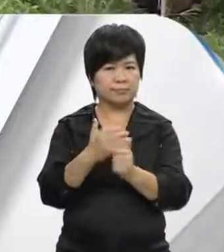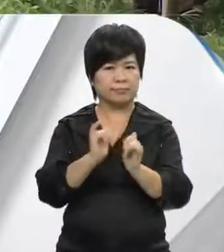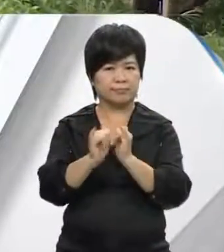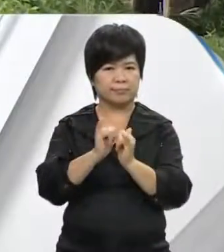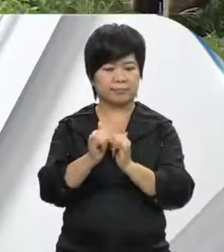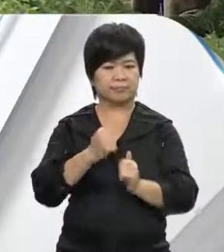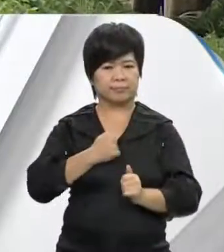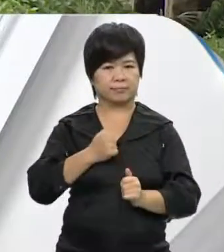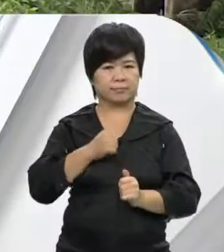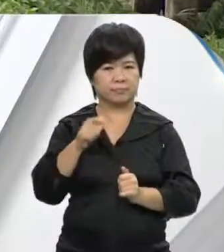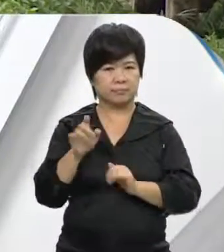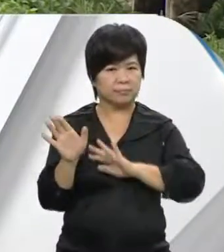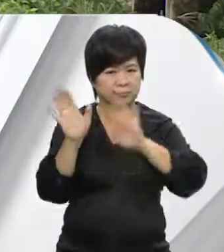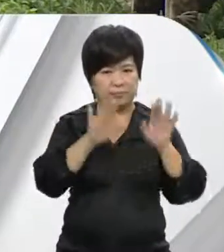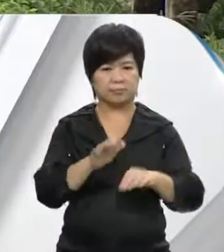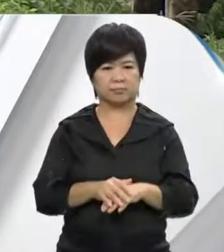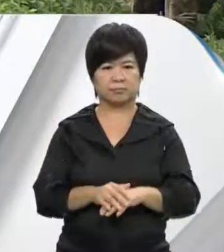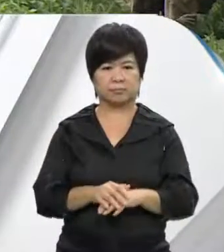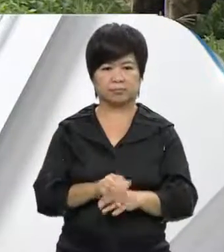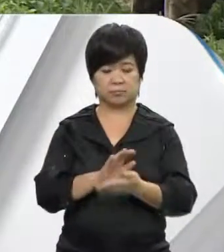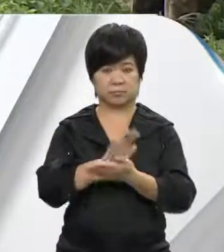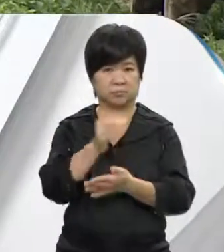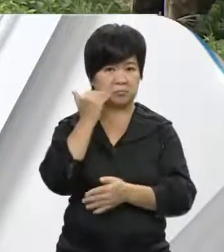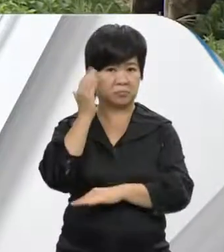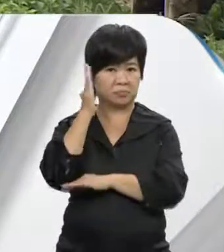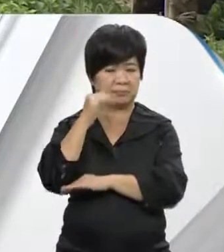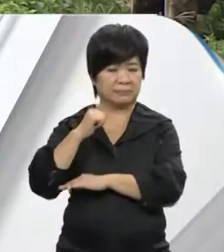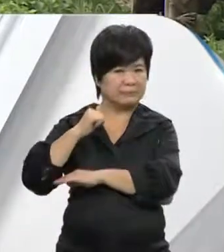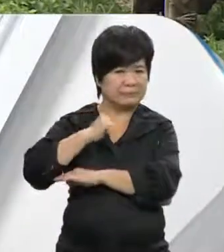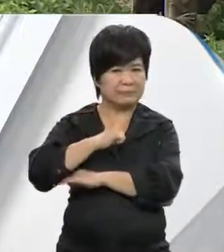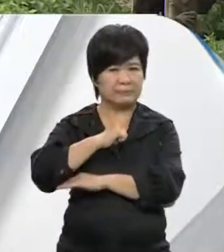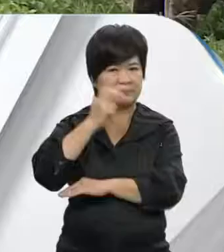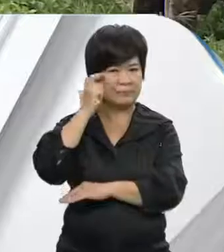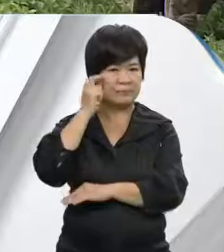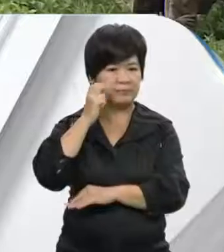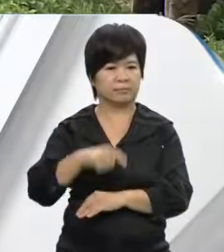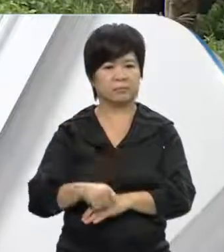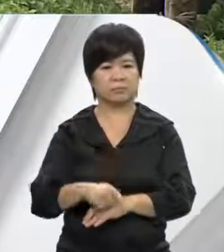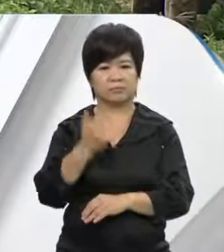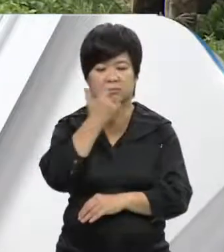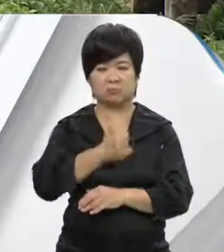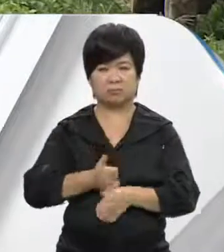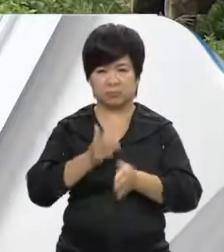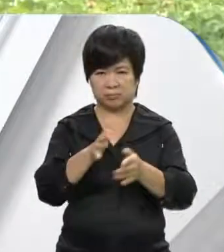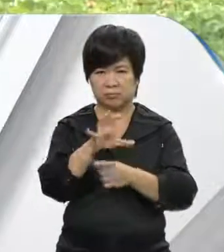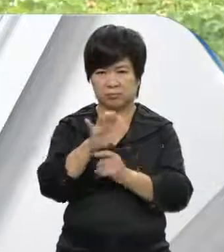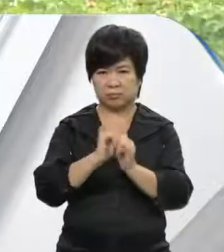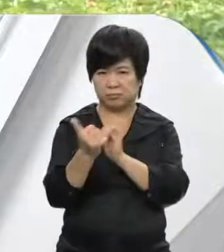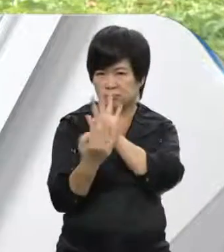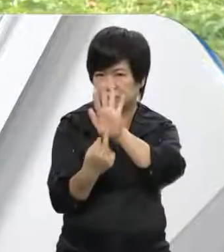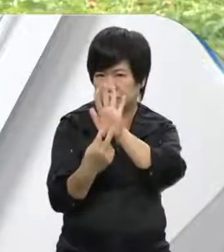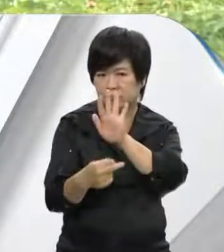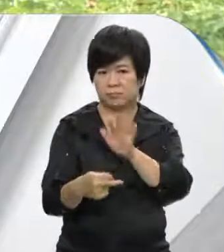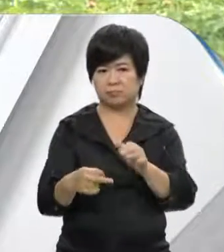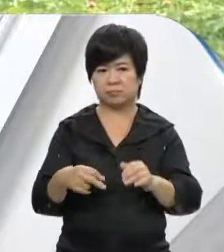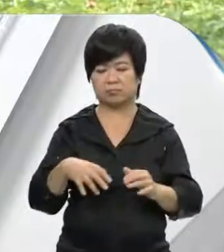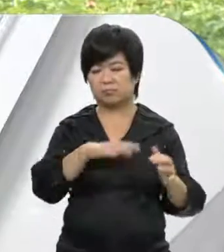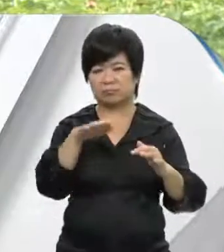了解一下的情形。坦白是讲，政府硬为做，没无排除会向基层农民说明，还讲用抗